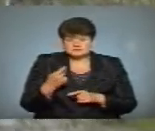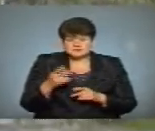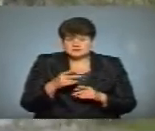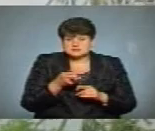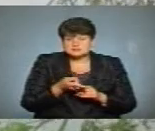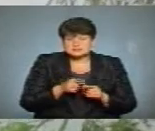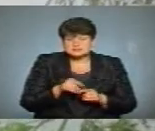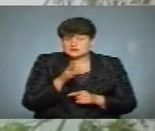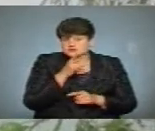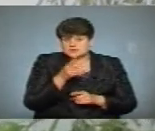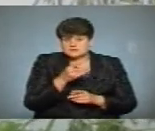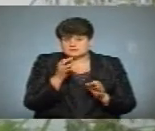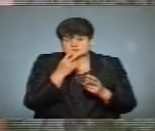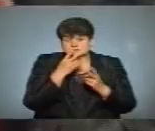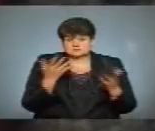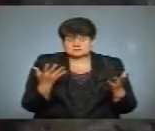негода завдала вперше.